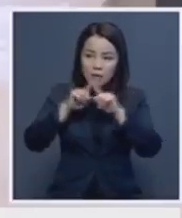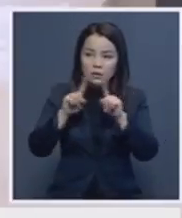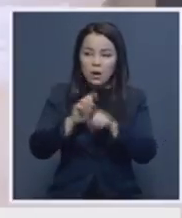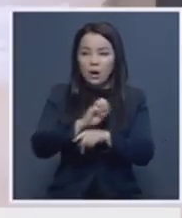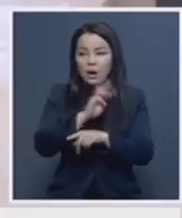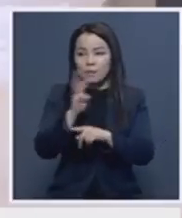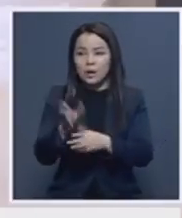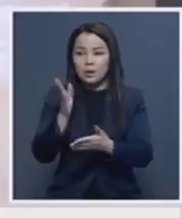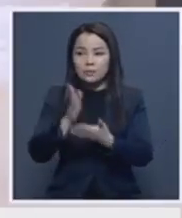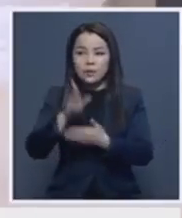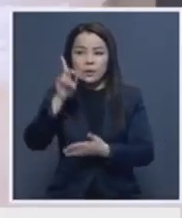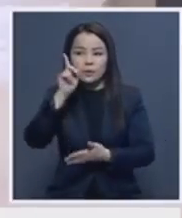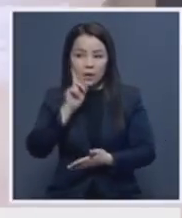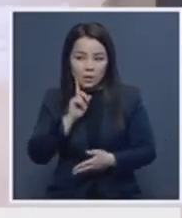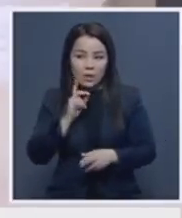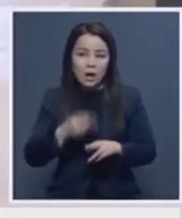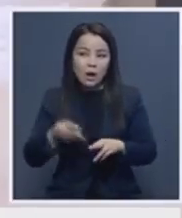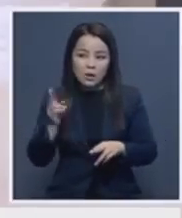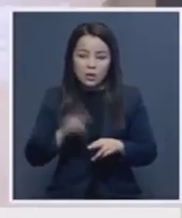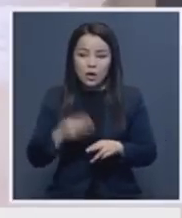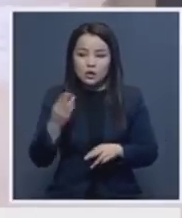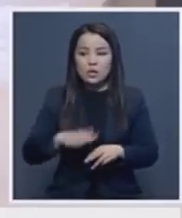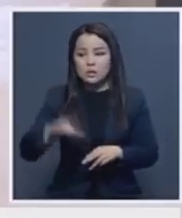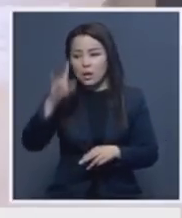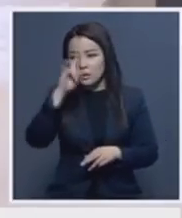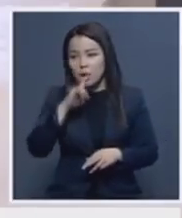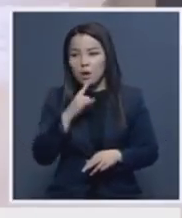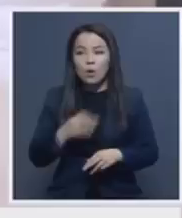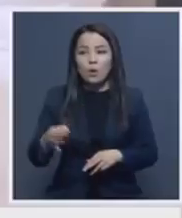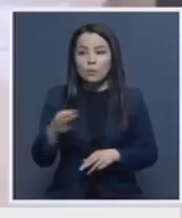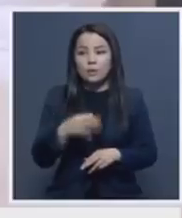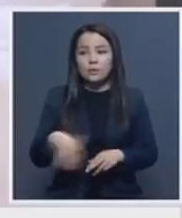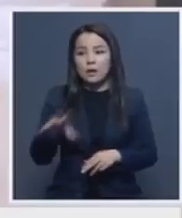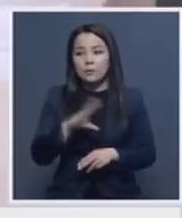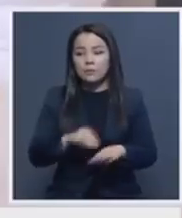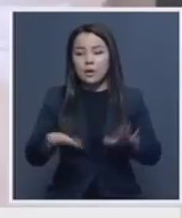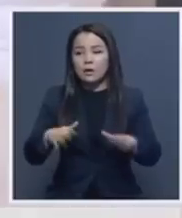қамтамасыз етілген. Енді осы Шығыс Қазақстан облысында енді бүкіл